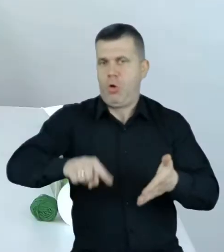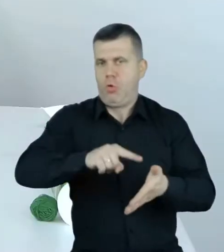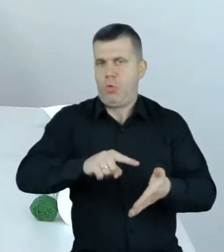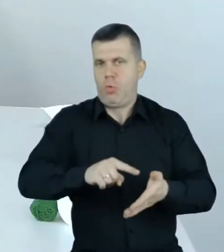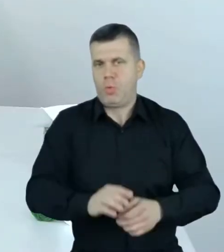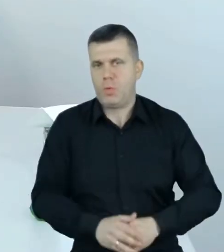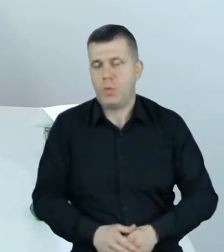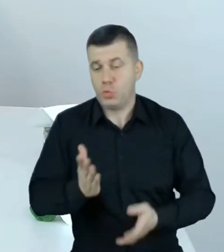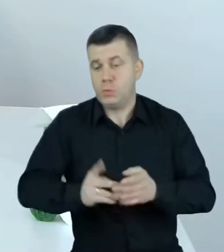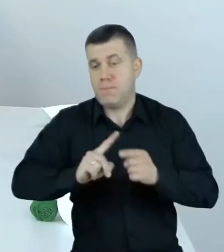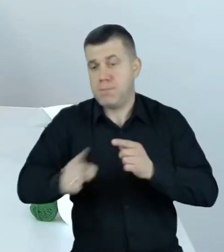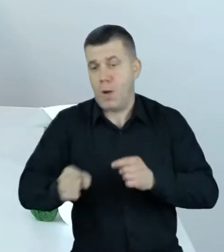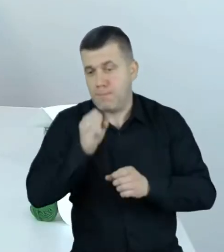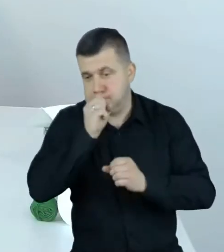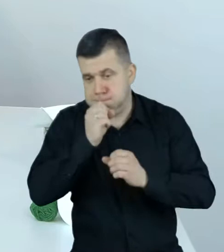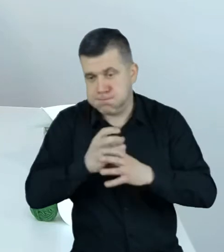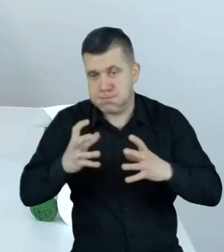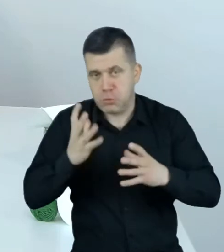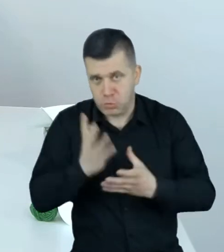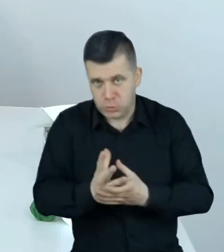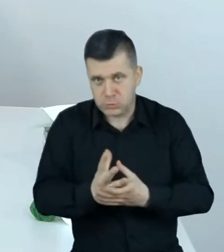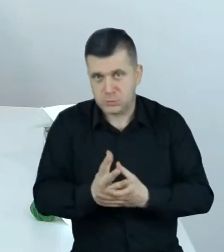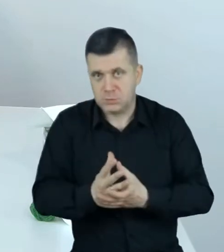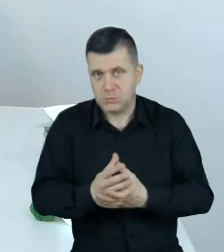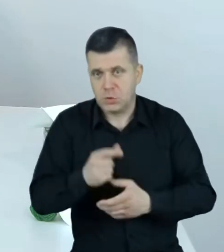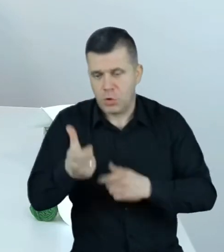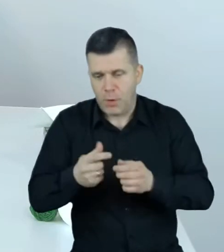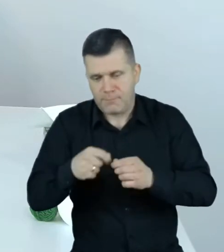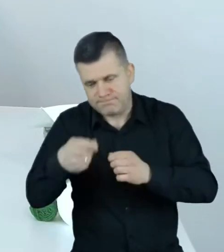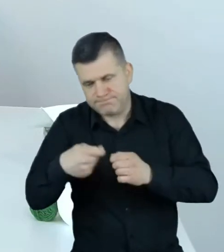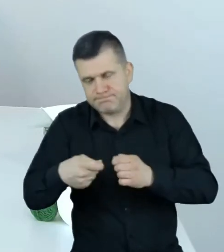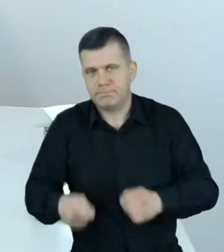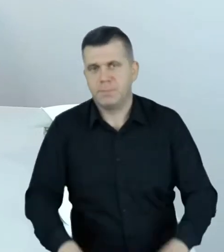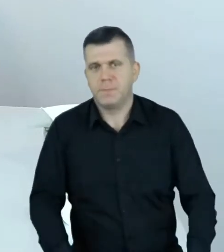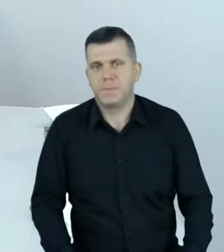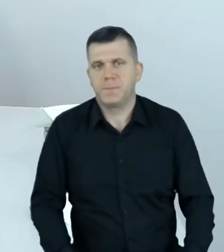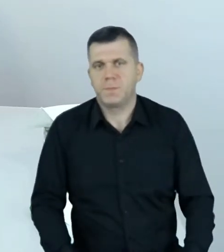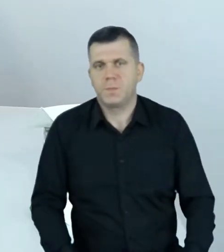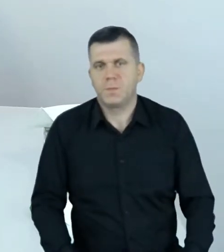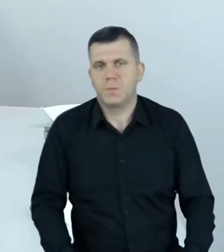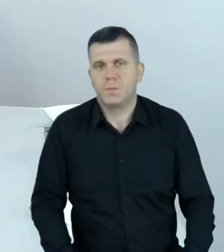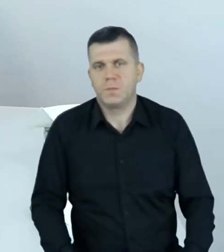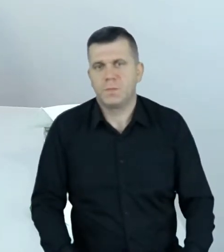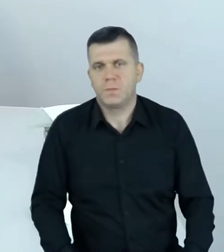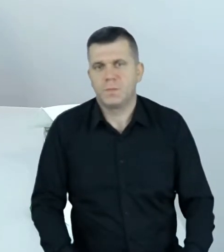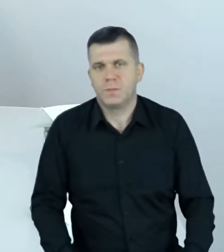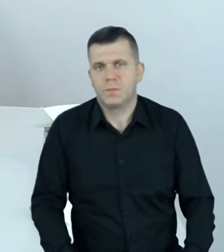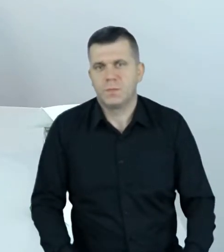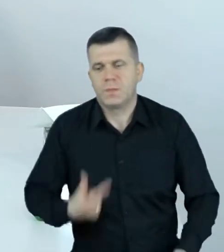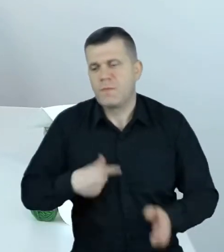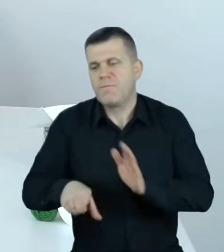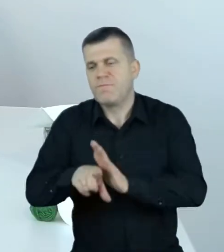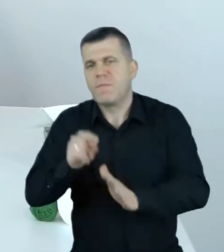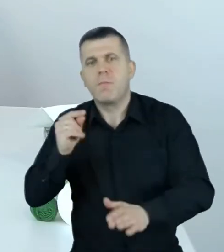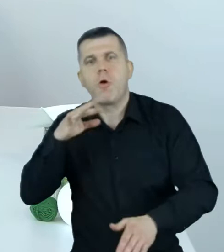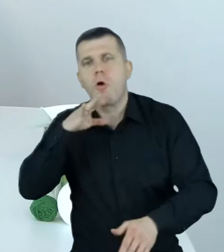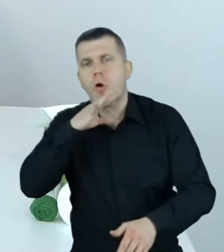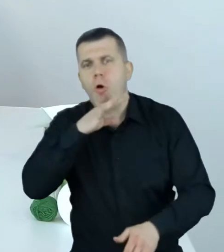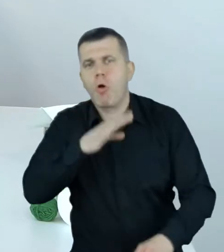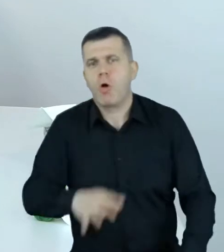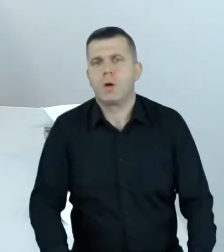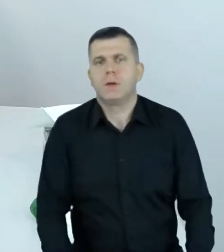okrągły Ale pompowaniu zaczynamy go obwiniać wybieramy dowolny wybrany przez nas